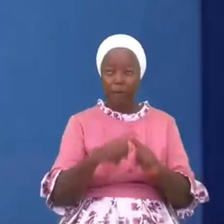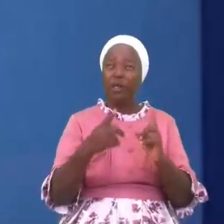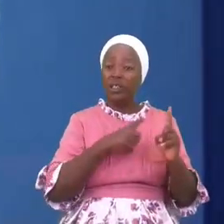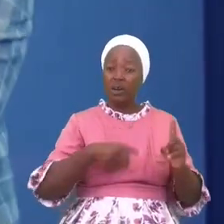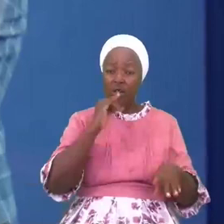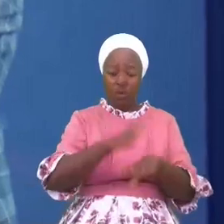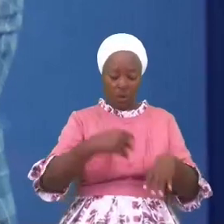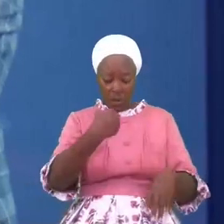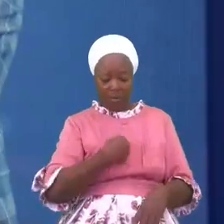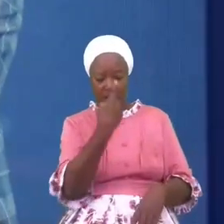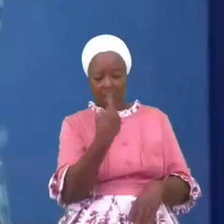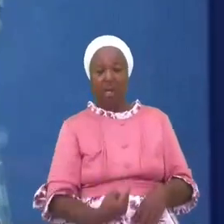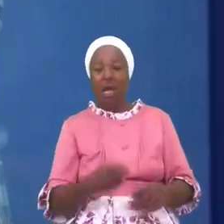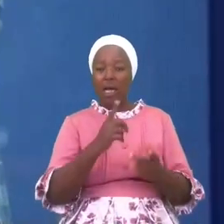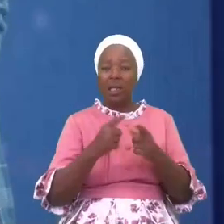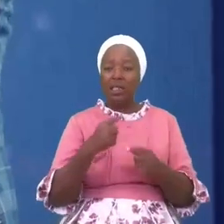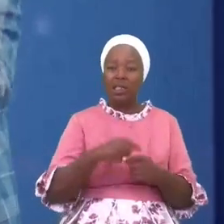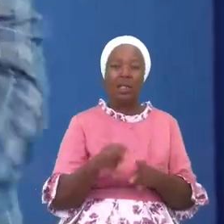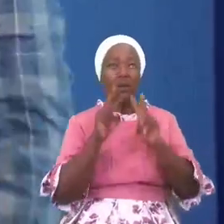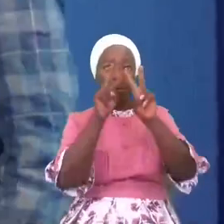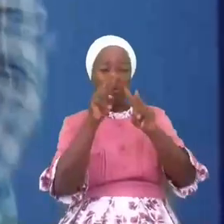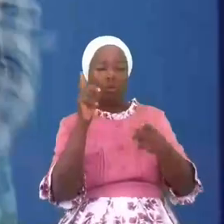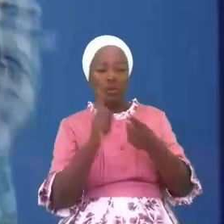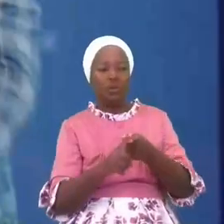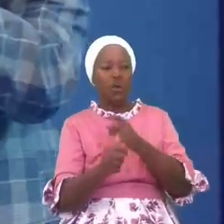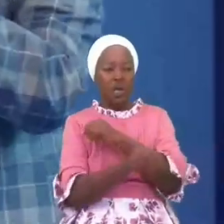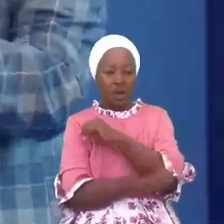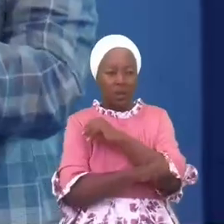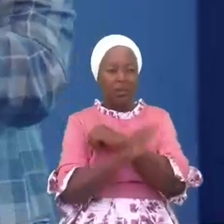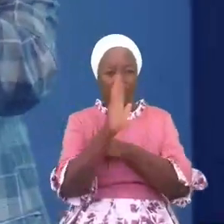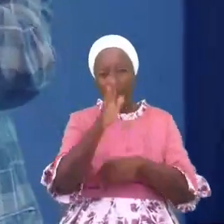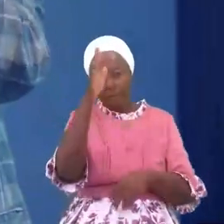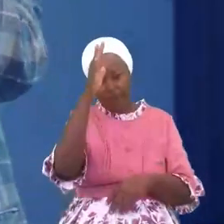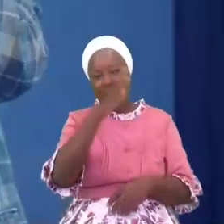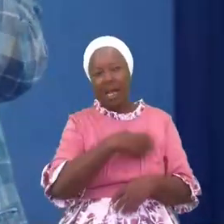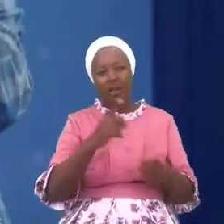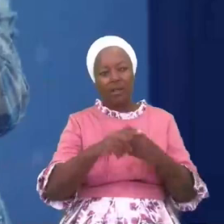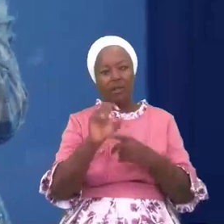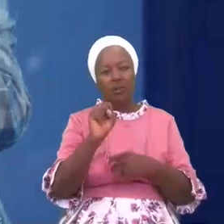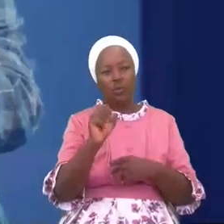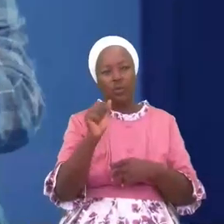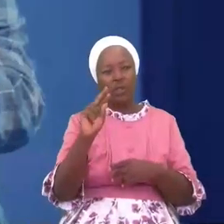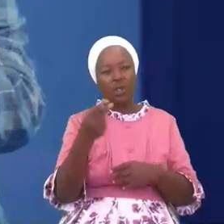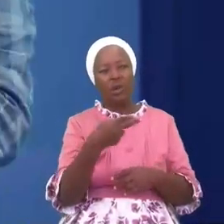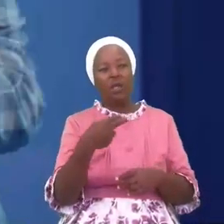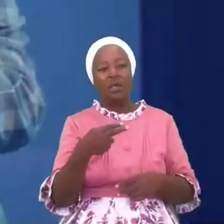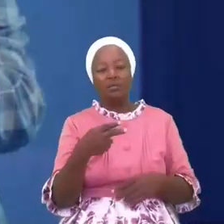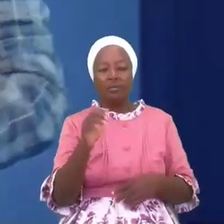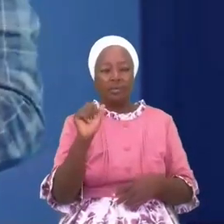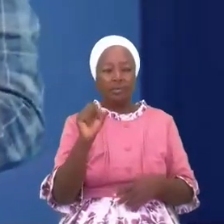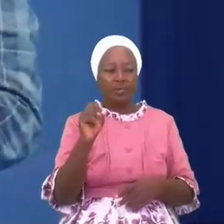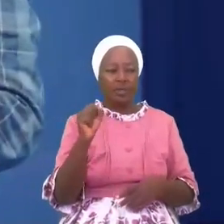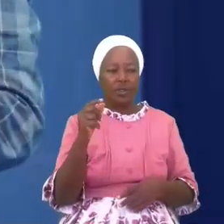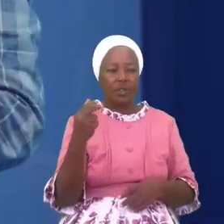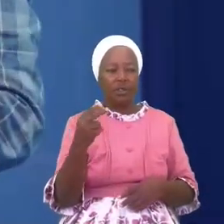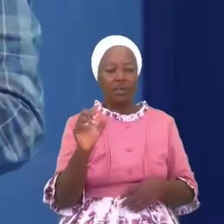Mais Dieu m'appelle. Aidez. Reporte les regards sur Abraham, votre père. Et sur Sarah, ce qui vous a enfanté, car